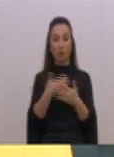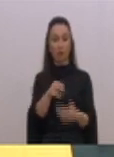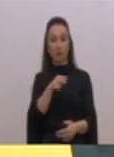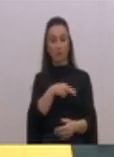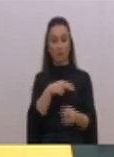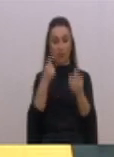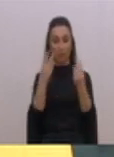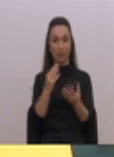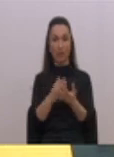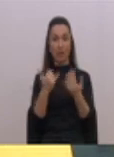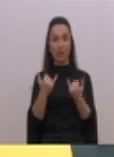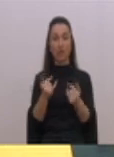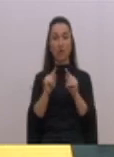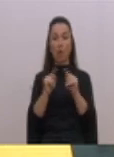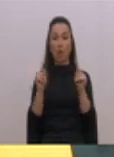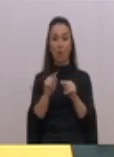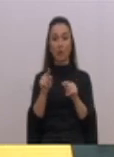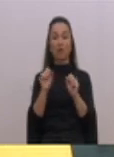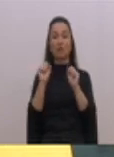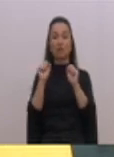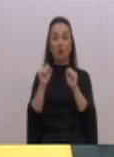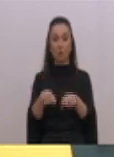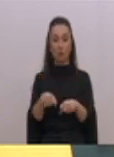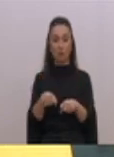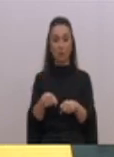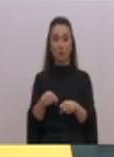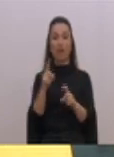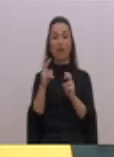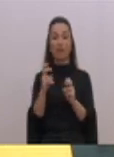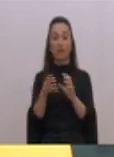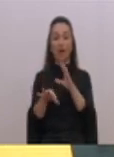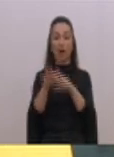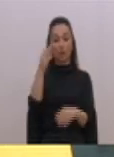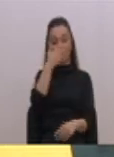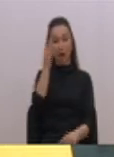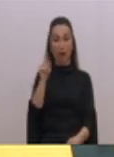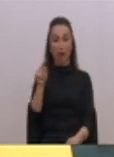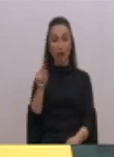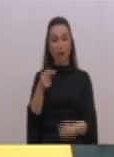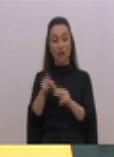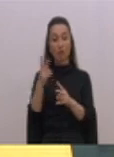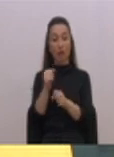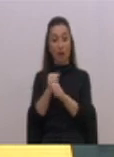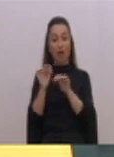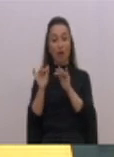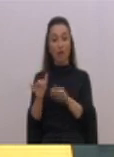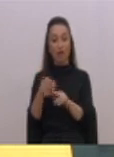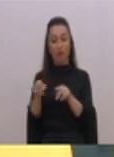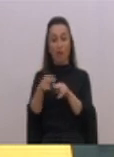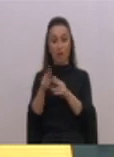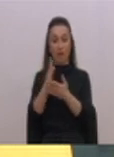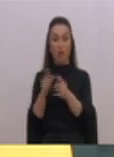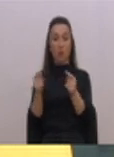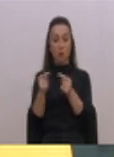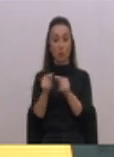საპარლამენტო დღეა, დღეს რომ ოპოზიციას შეუძლია, რისთვისაც აირჩია ხალხმა, ის რომ გააკეთოს, აი ეს არის